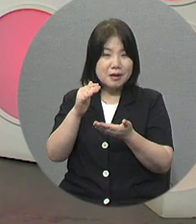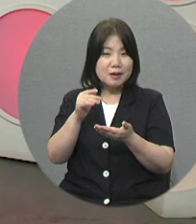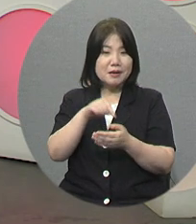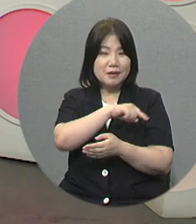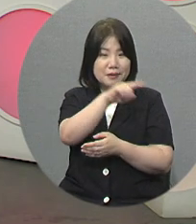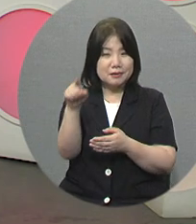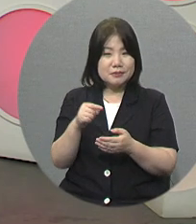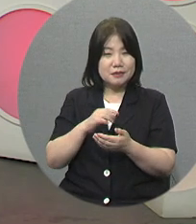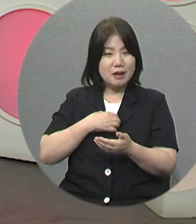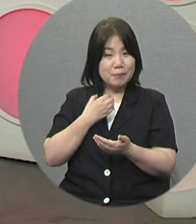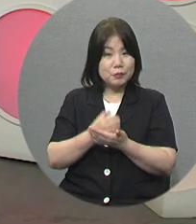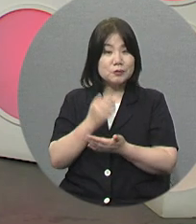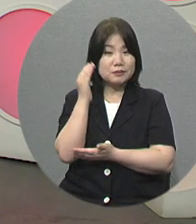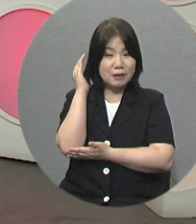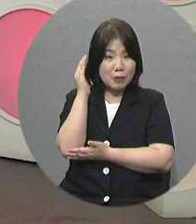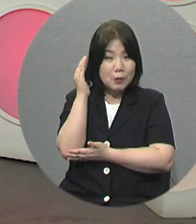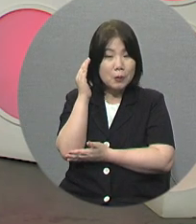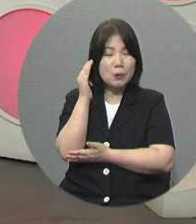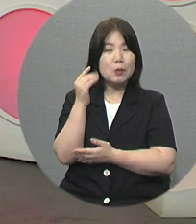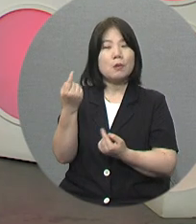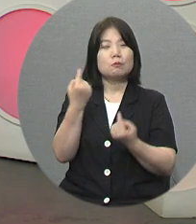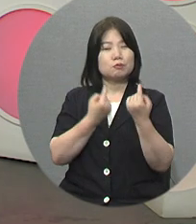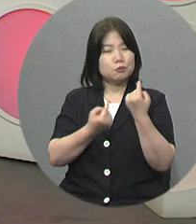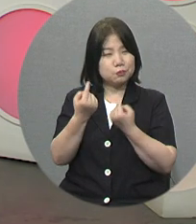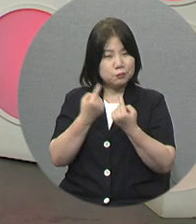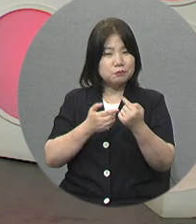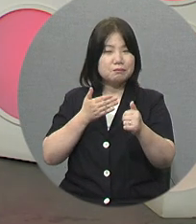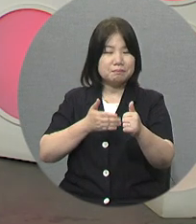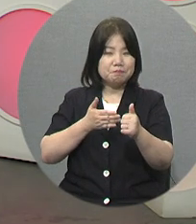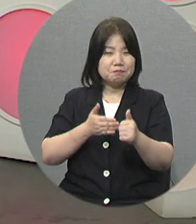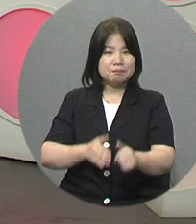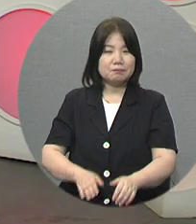많은 분들 감동 사연 저희 복지 TV로 보내주시기 바랍니다. 네. 네.